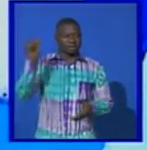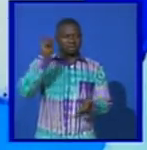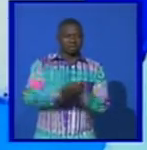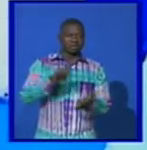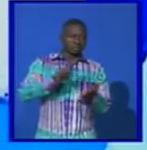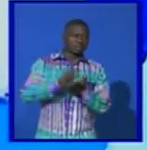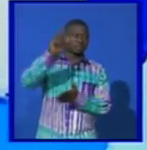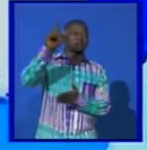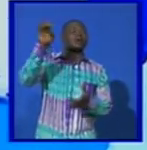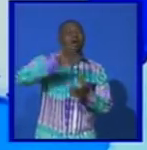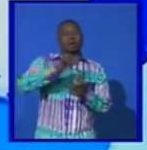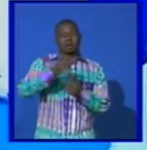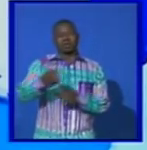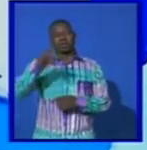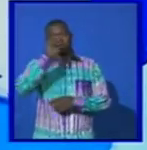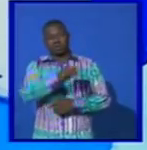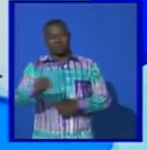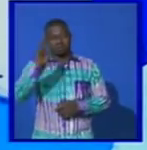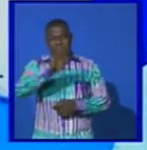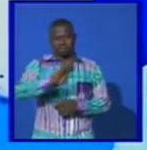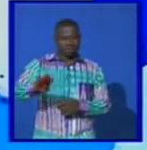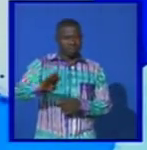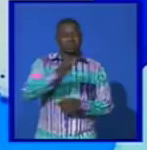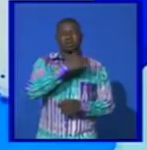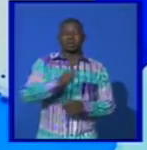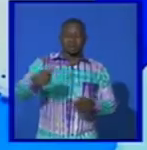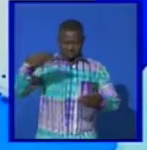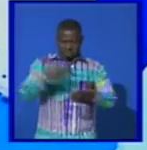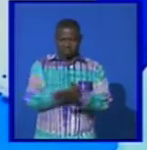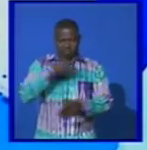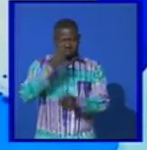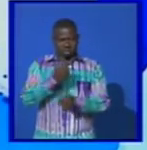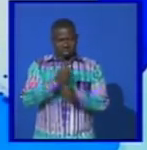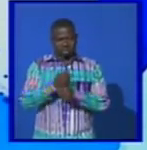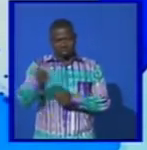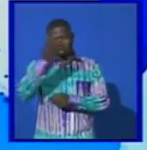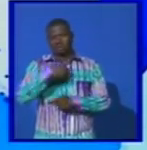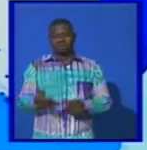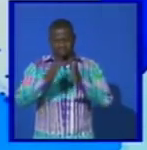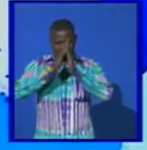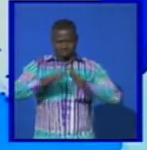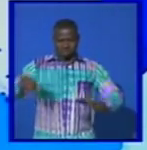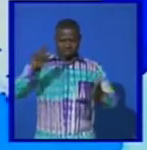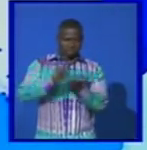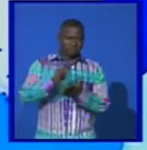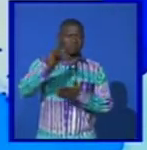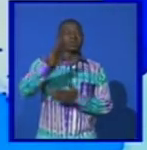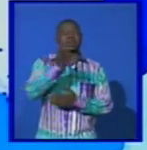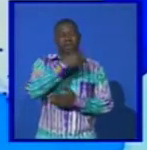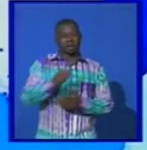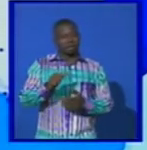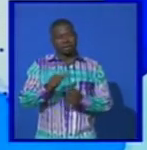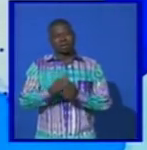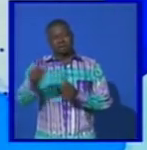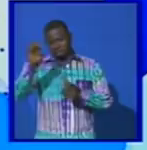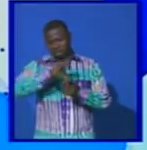Dioulasso, c'est le nouveau challenge de la compagnie nationale Air Burkina. À compter de janvier, la desserte entre les deux plus grandes villes du